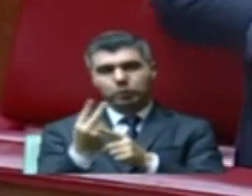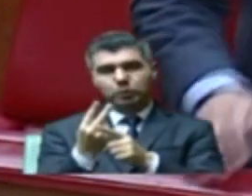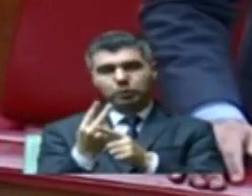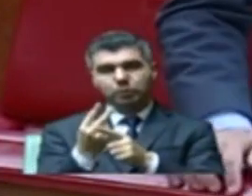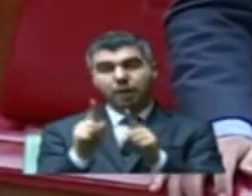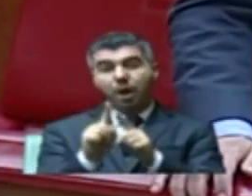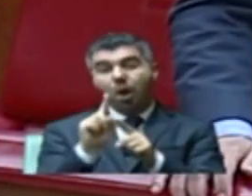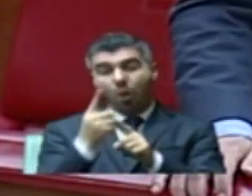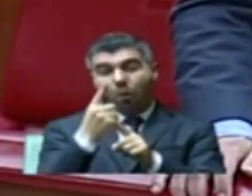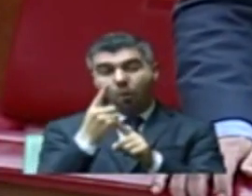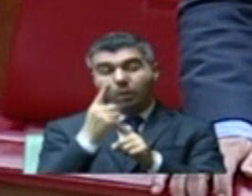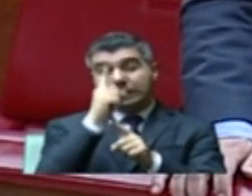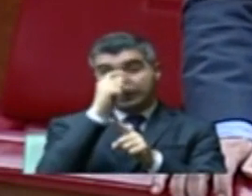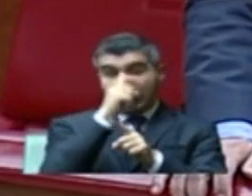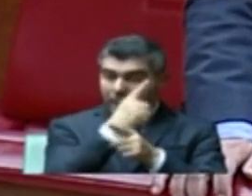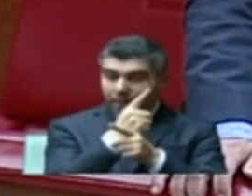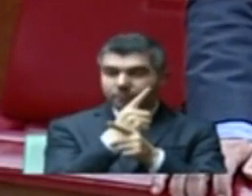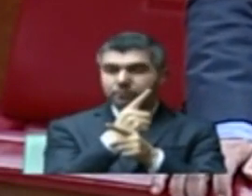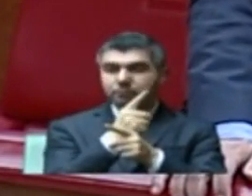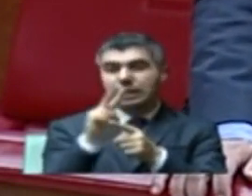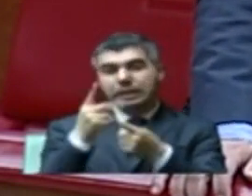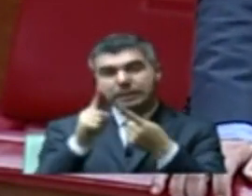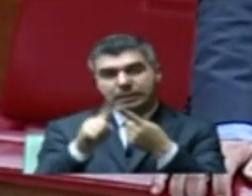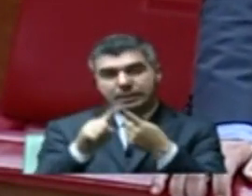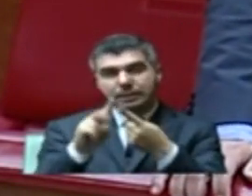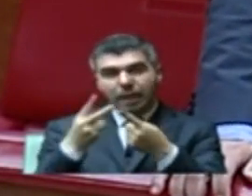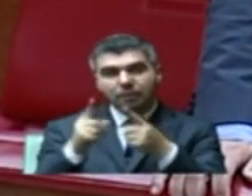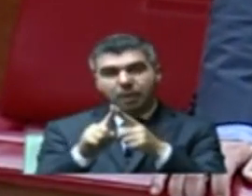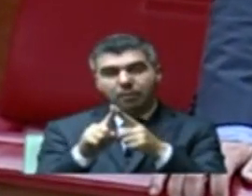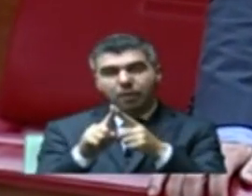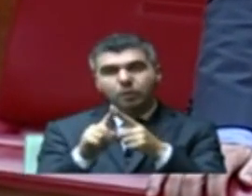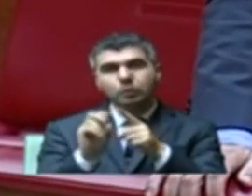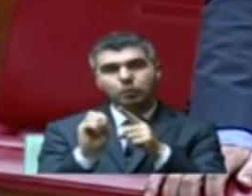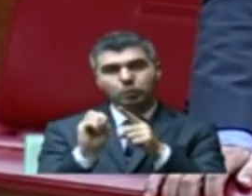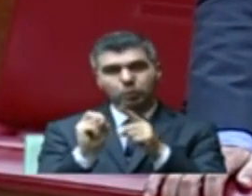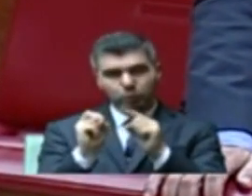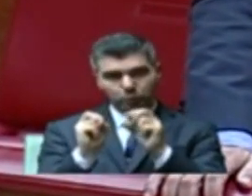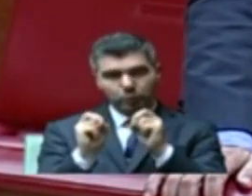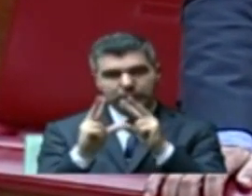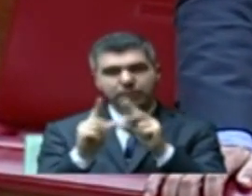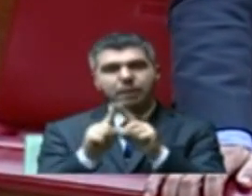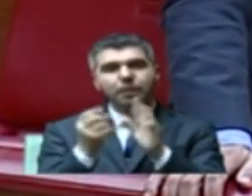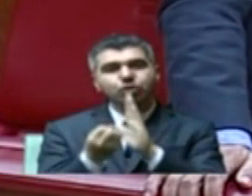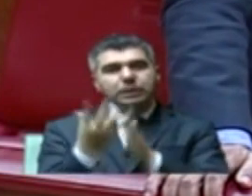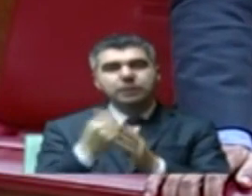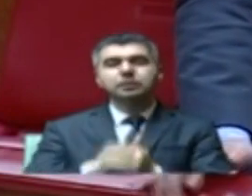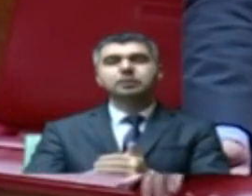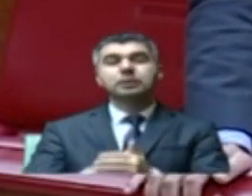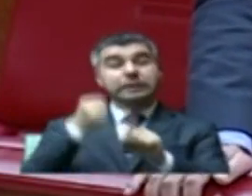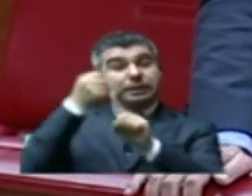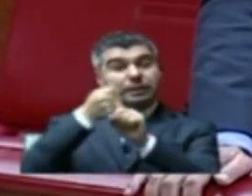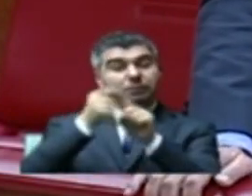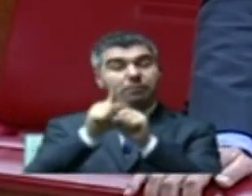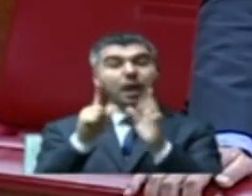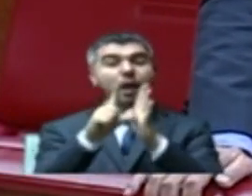كبير، وفيه أشياء اللي هي كنعتبروها أولوية على مستوى القطاع ديال الوزارة. في الشق الهيكلي الكبير هناك إصلاح القانون